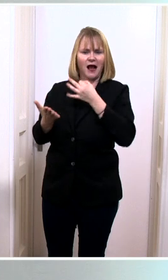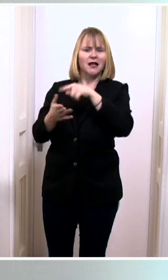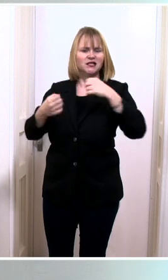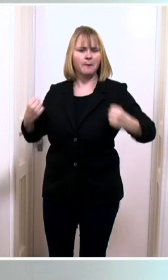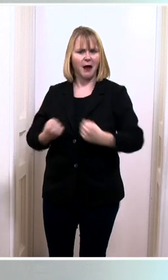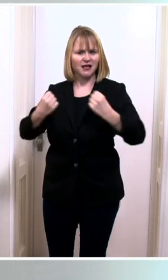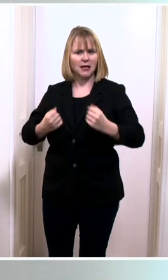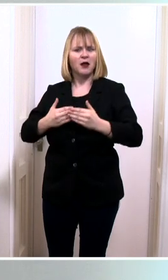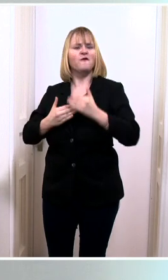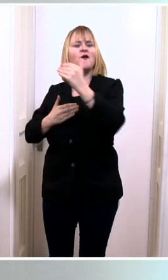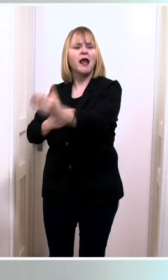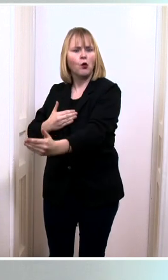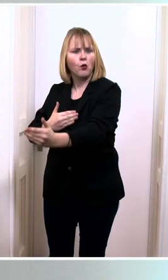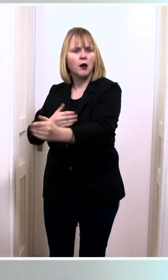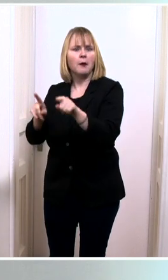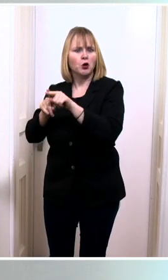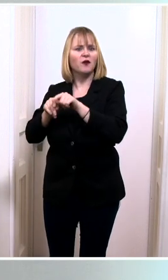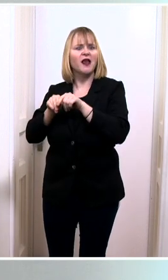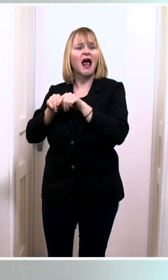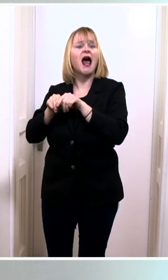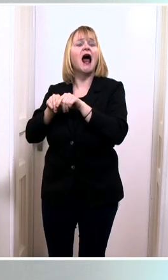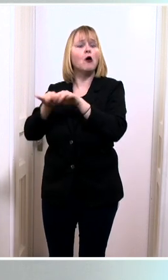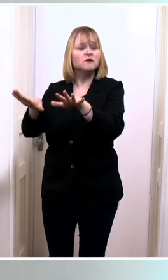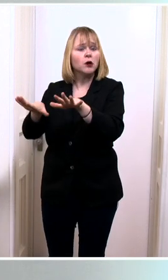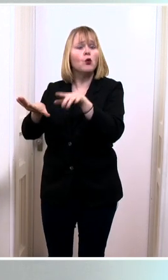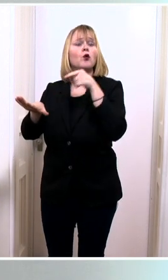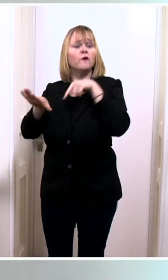Hat die Maßnahmenverlängerung auch eine Auswirkung auf die Landtagswahlen?